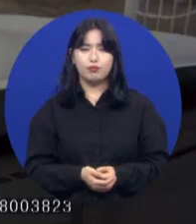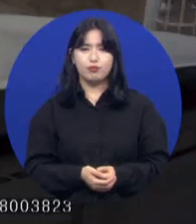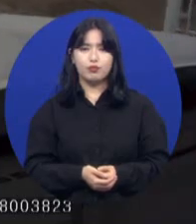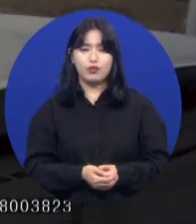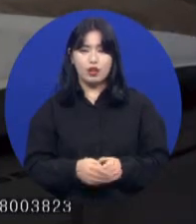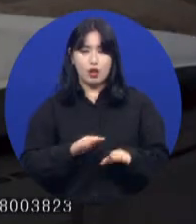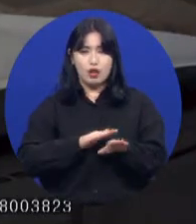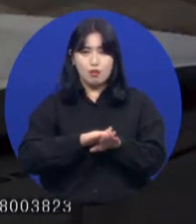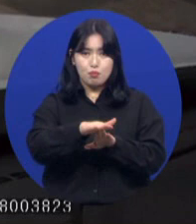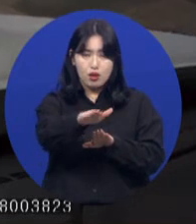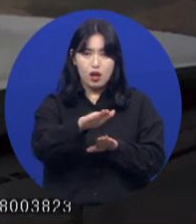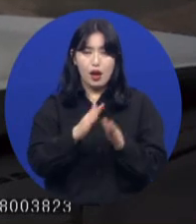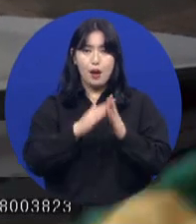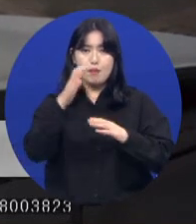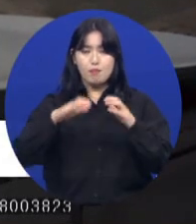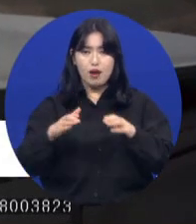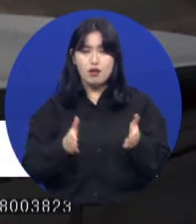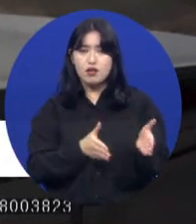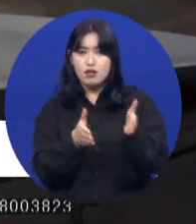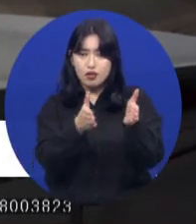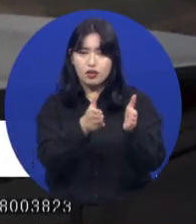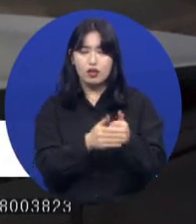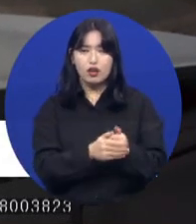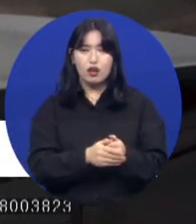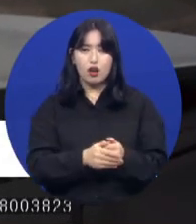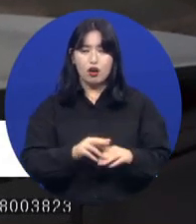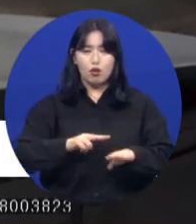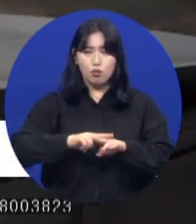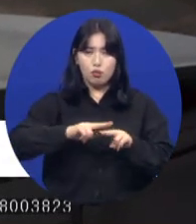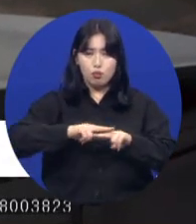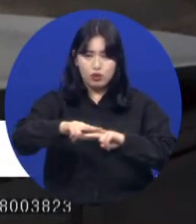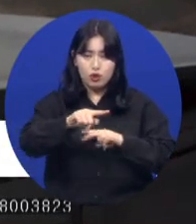편도 1차로의 한 마을 안길. 횡단보도 위에